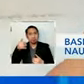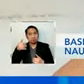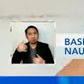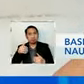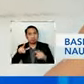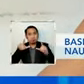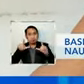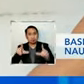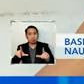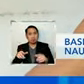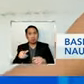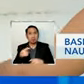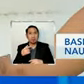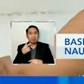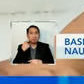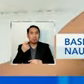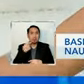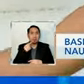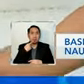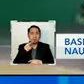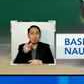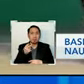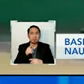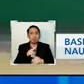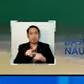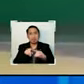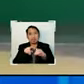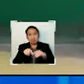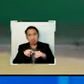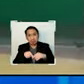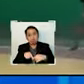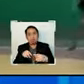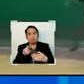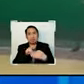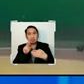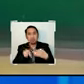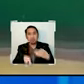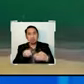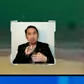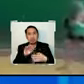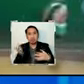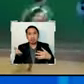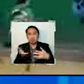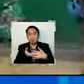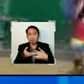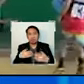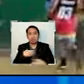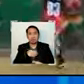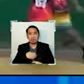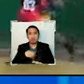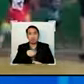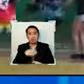sa sinagtang player, depende sa resulta ng CT scan kung magsasampa siya ng reklamo o hindi.